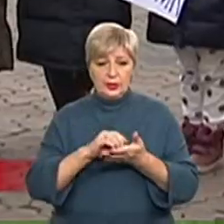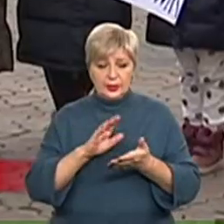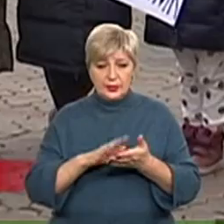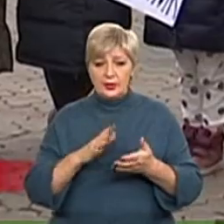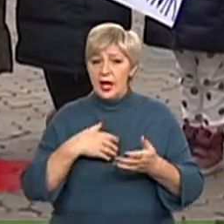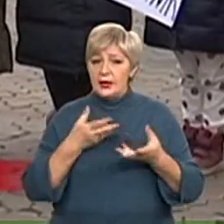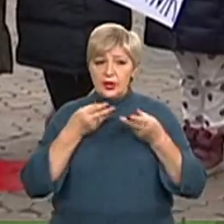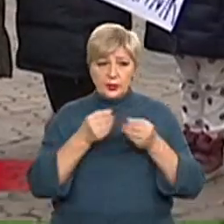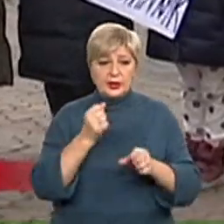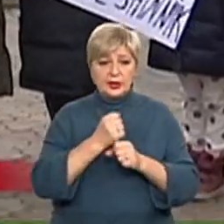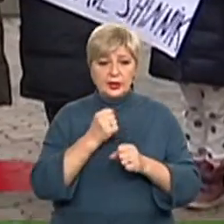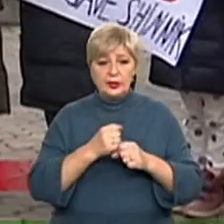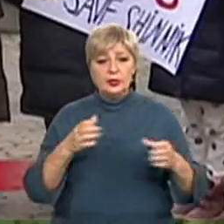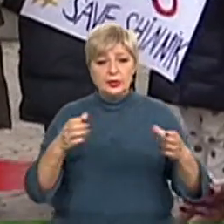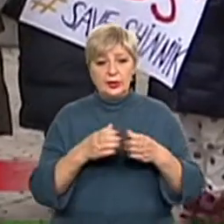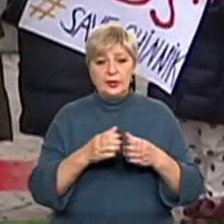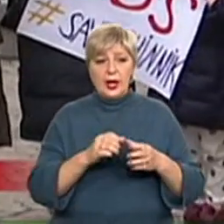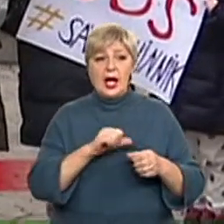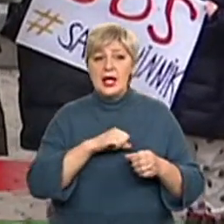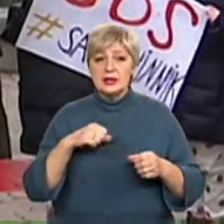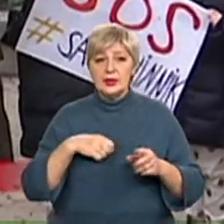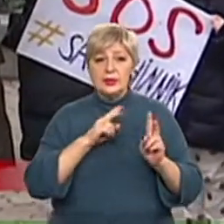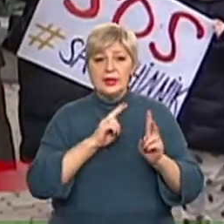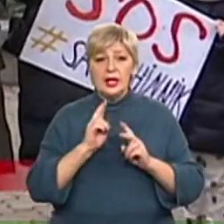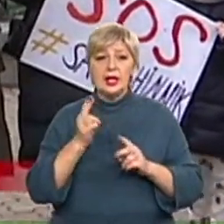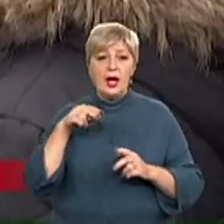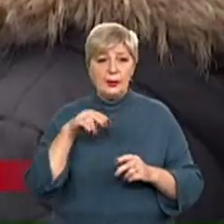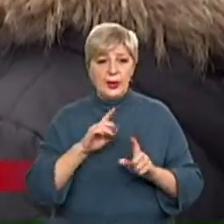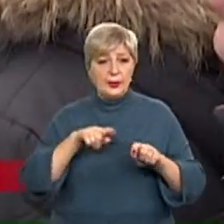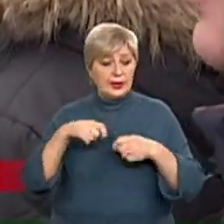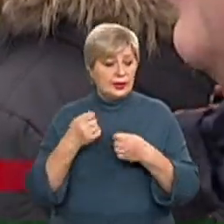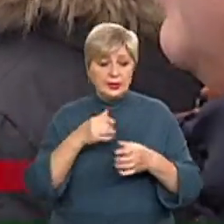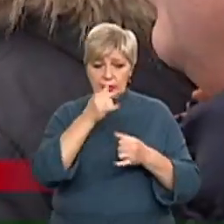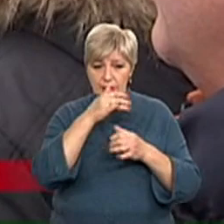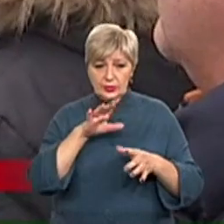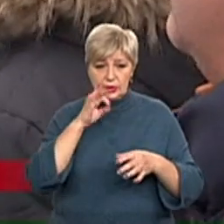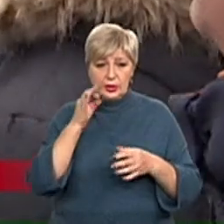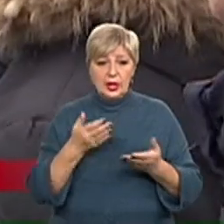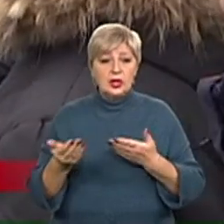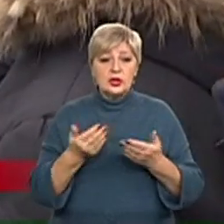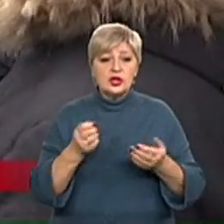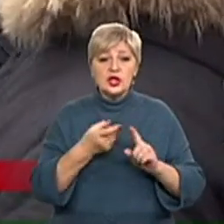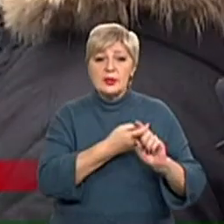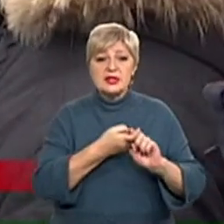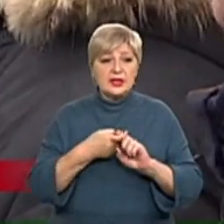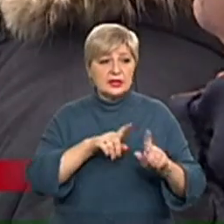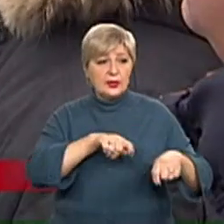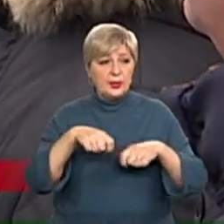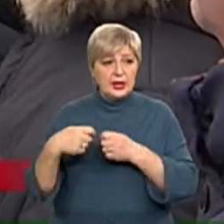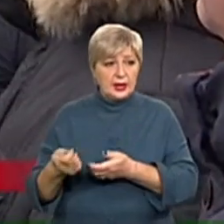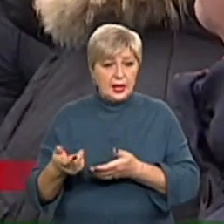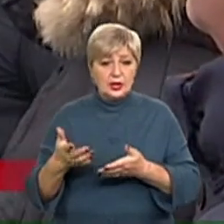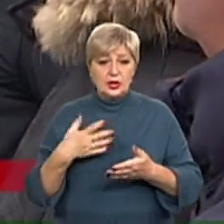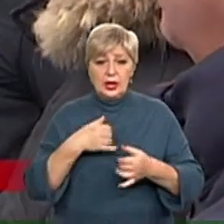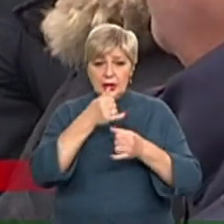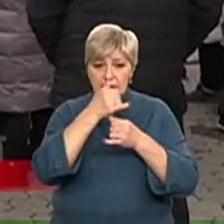гуртків. Однак на яке саме КП передадуть шинок, відповісти не може. Чим зв'язана передача другому комунальному підприємству? Ще раз, я не